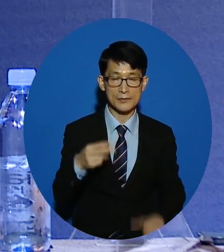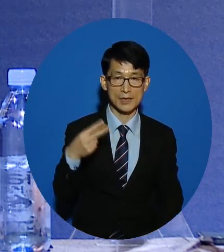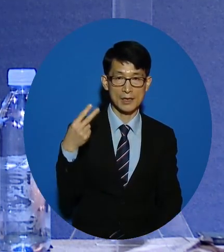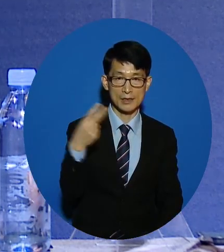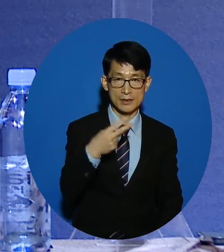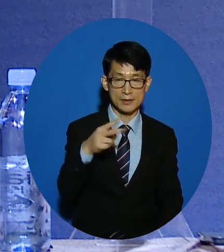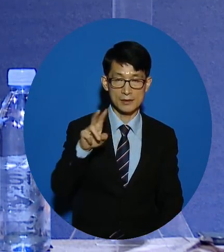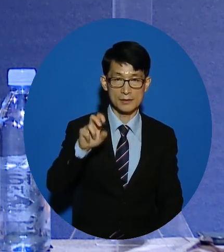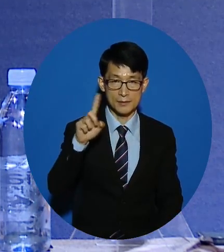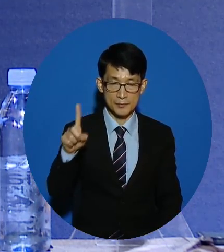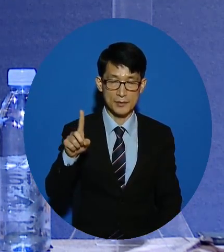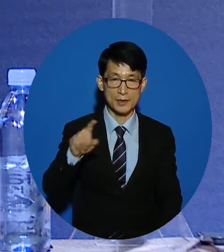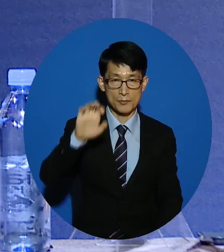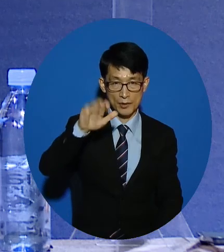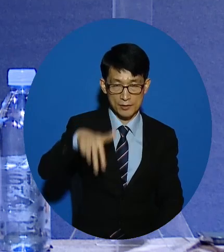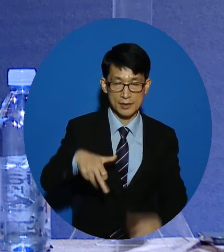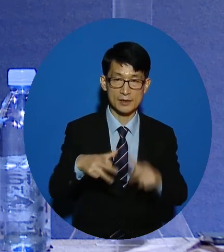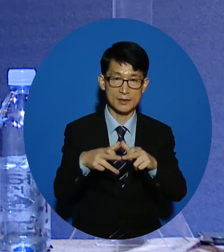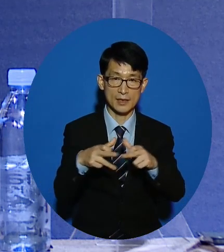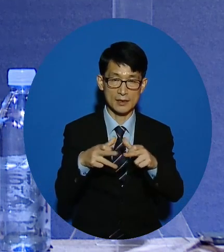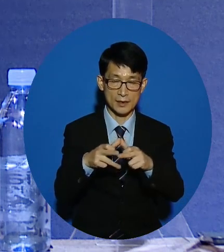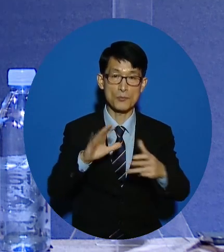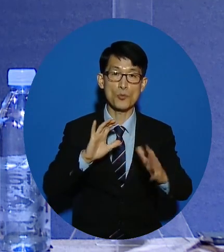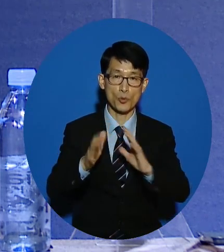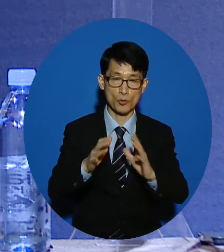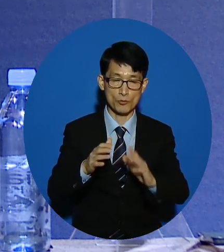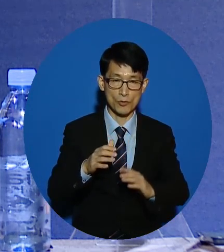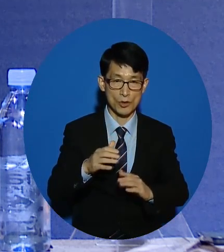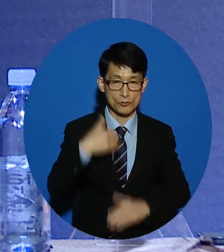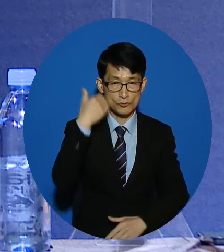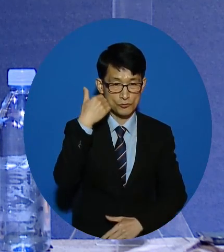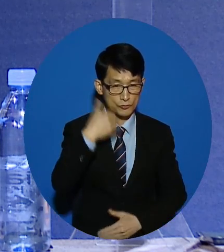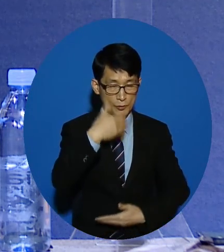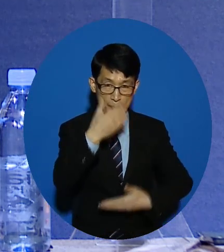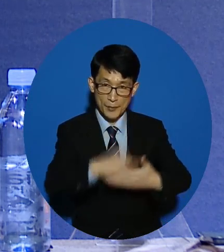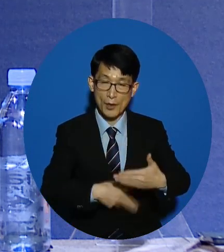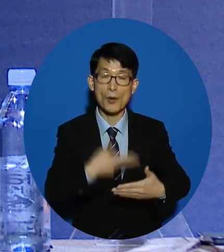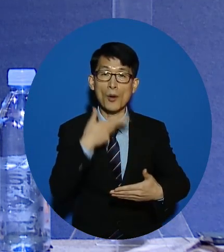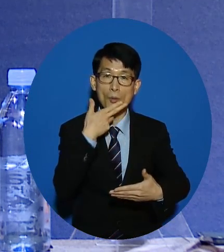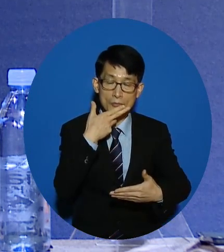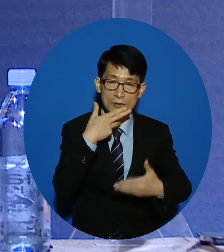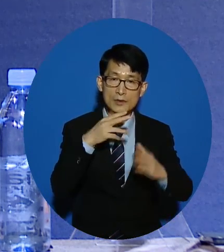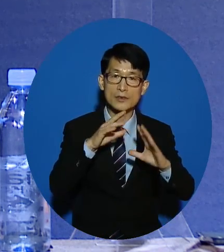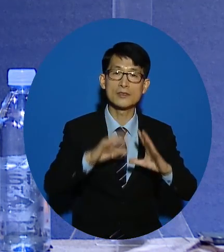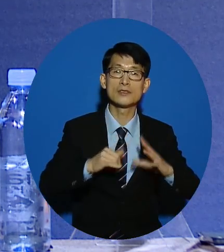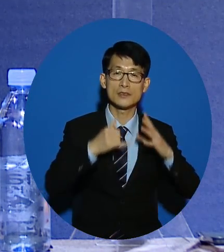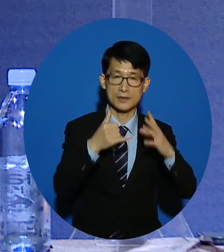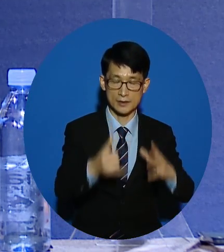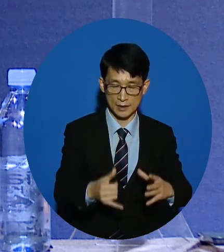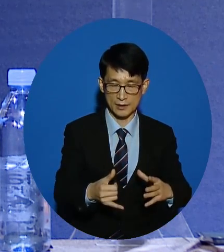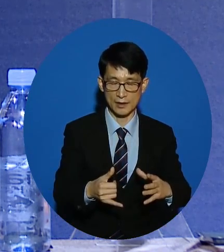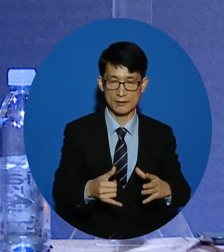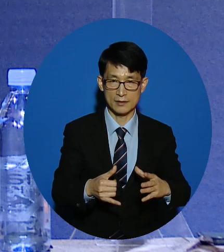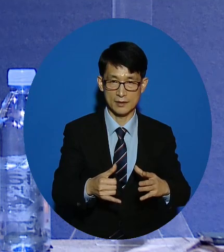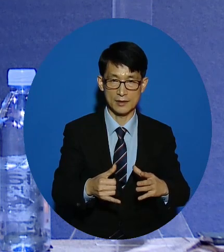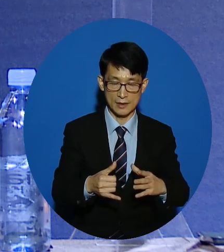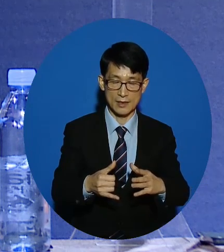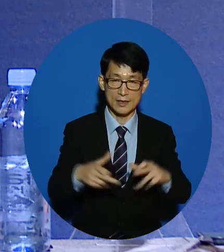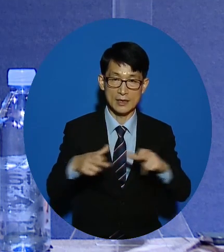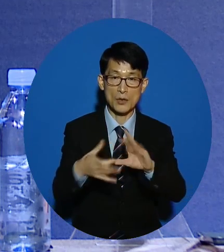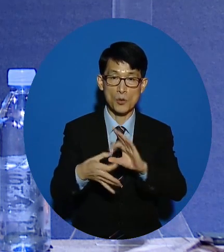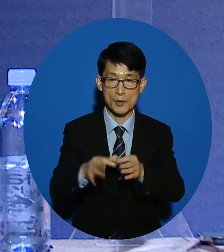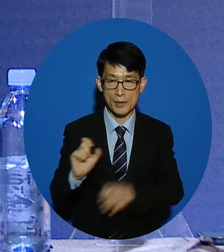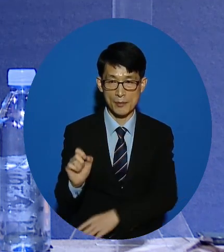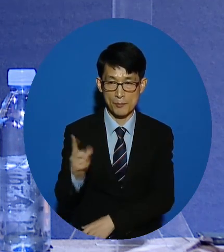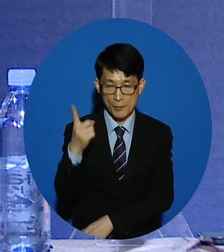2021 평창 장애 포럼 누구도 배제되지 않는 세상 패럴림픽 무브먼트로 세상을 물들이다 라는